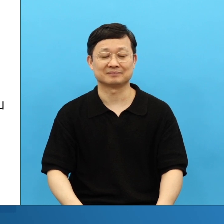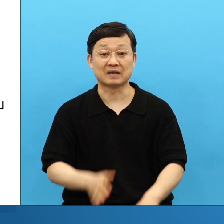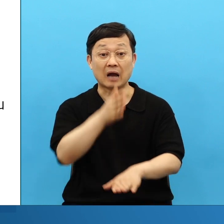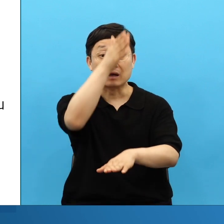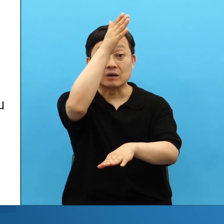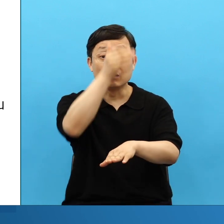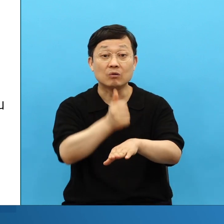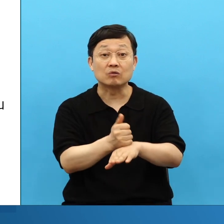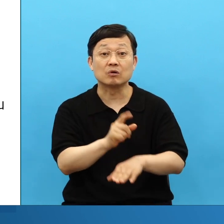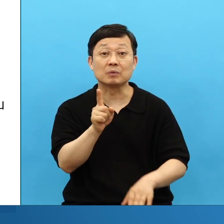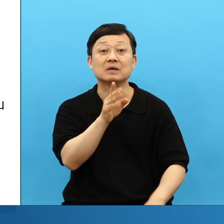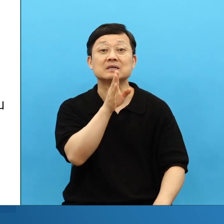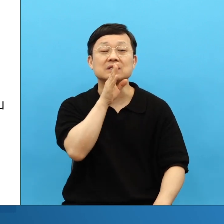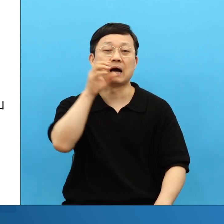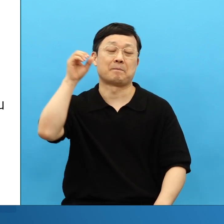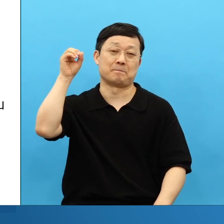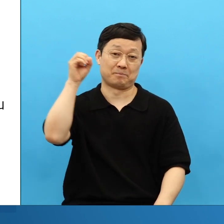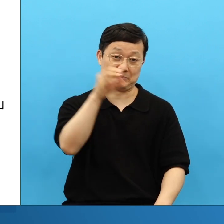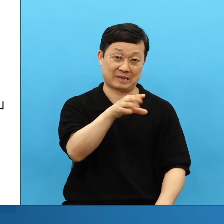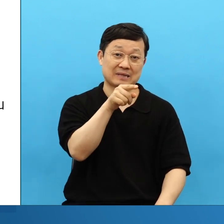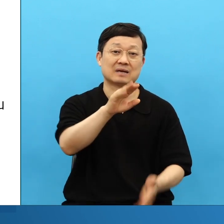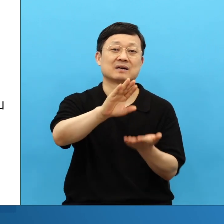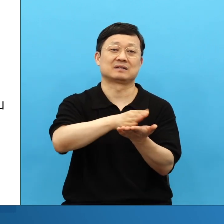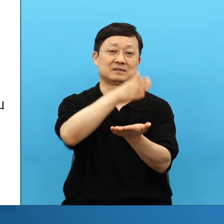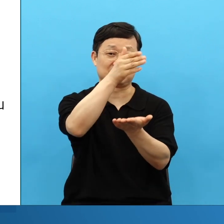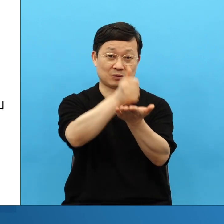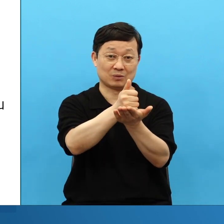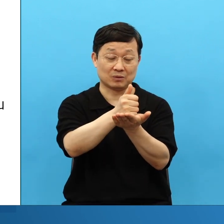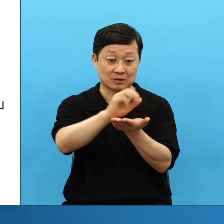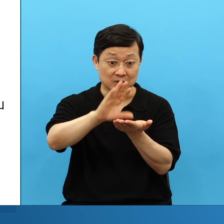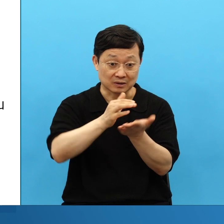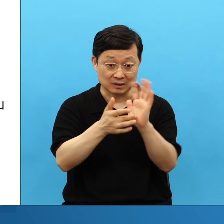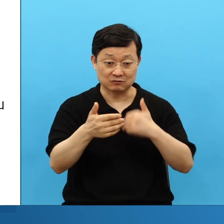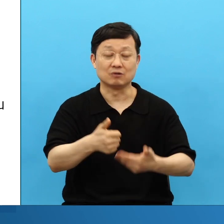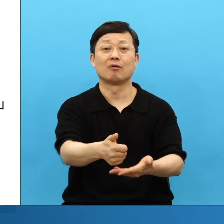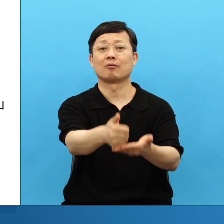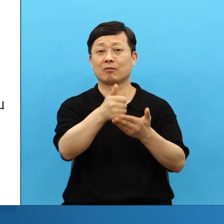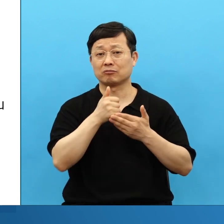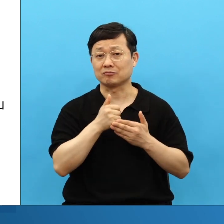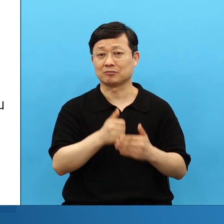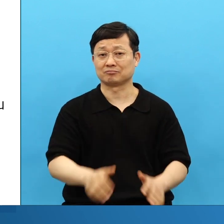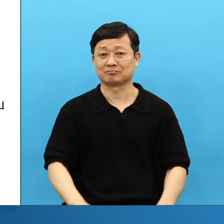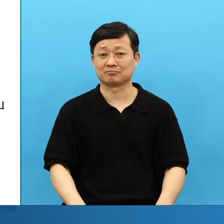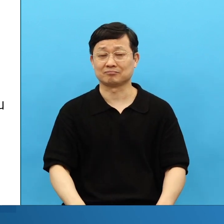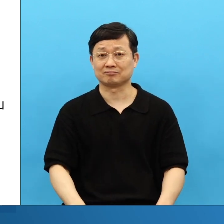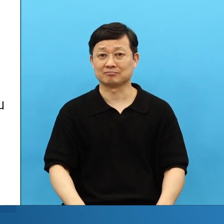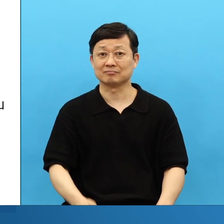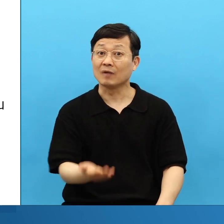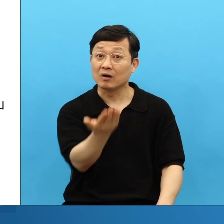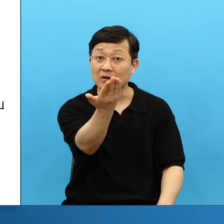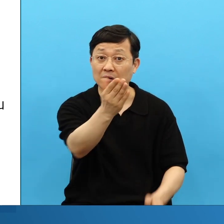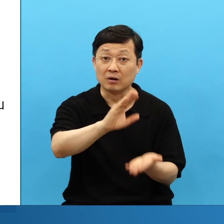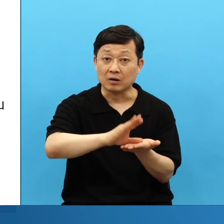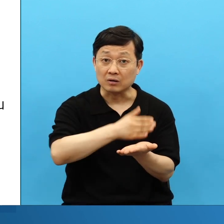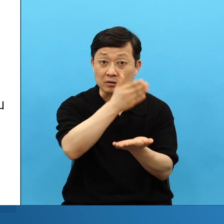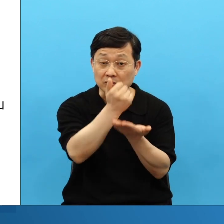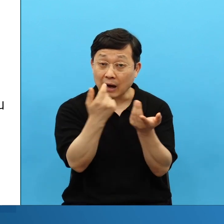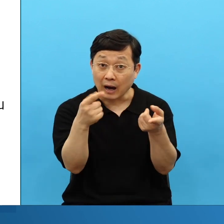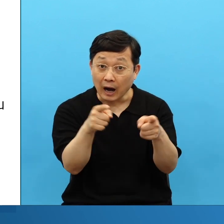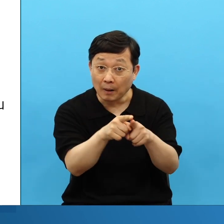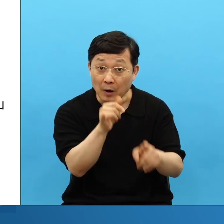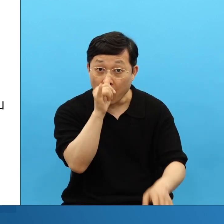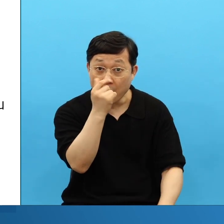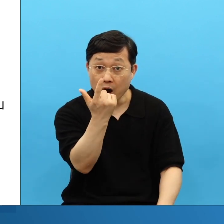참 빛이 그리스도로 오셨잖아요. 우리는 그 빛을 영접한 사람들이에요. 여러분에게는 그리스도가 있다 이 말은